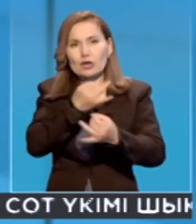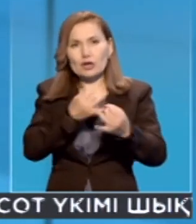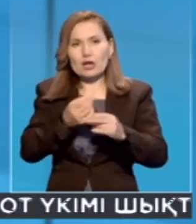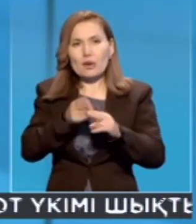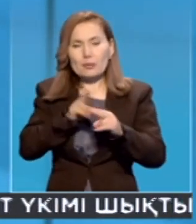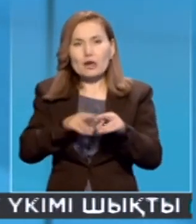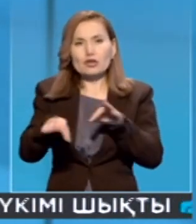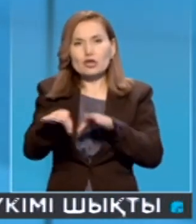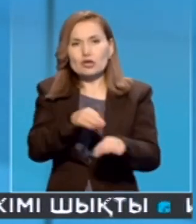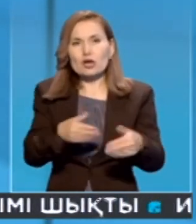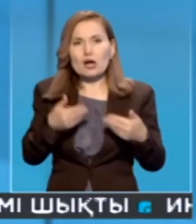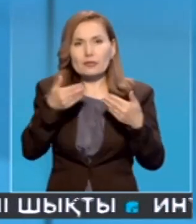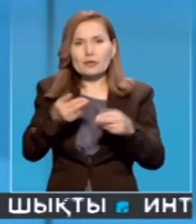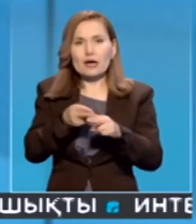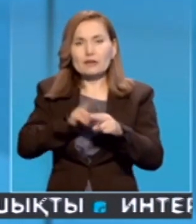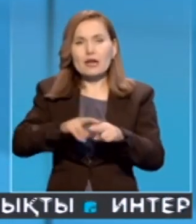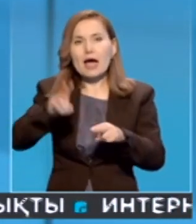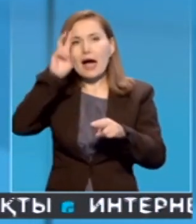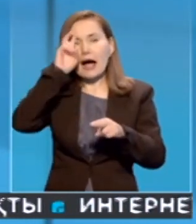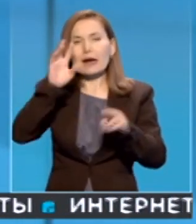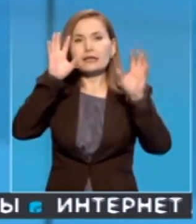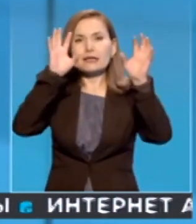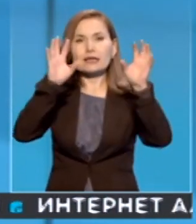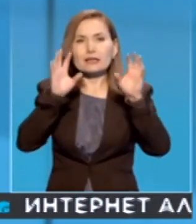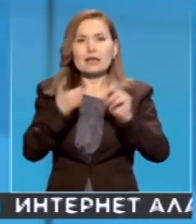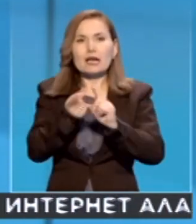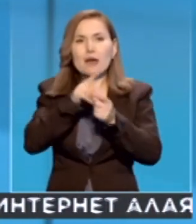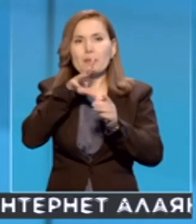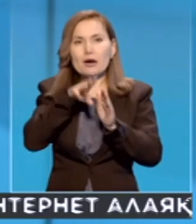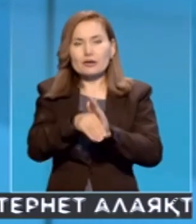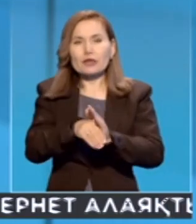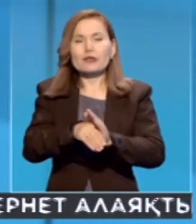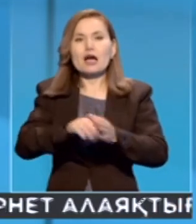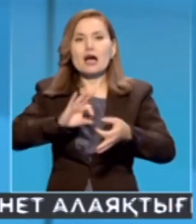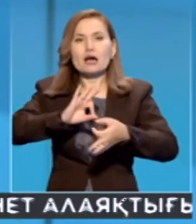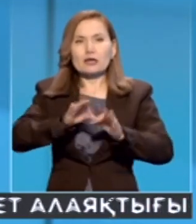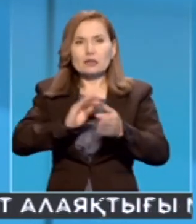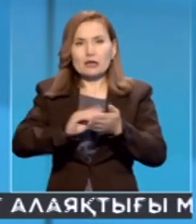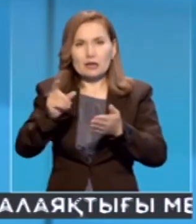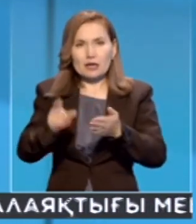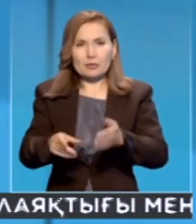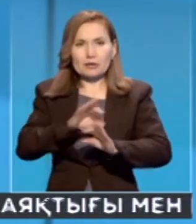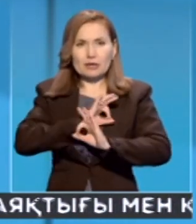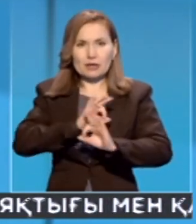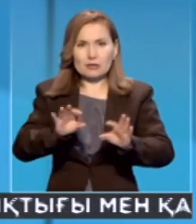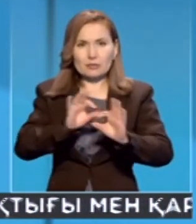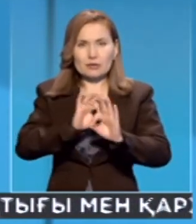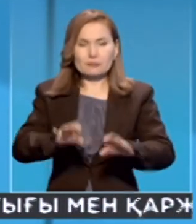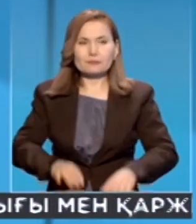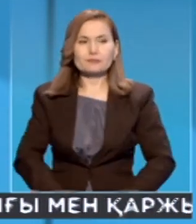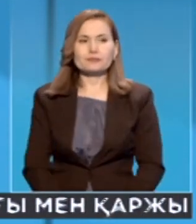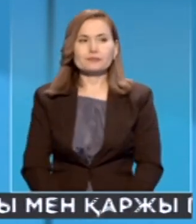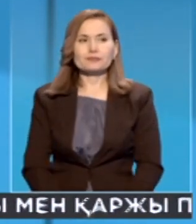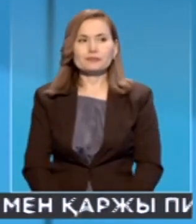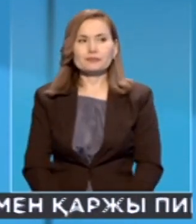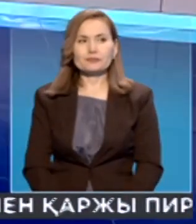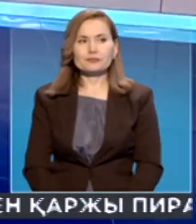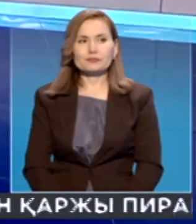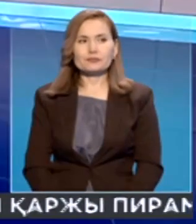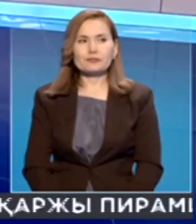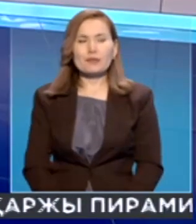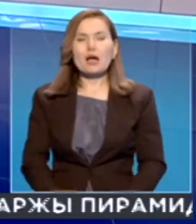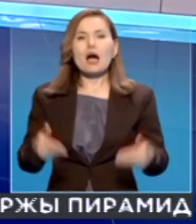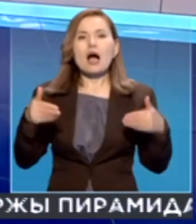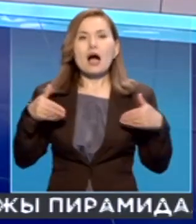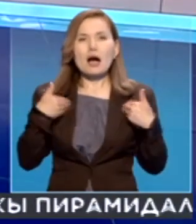жобасын ұсынды. Соған сәйкес ата заңға енгізілетін өзгерістер жайында әріптесім Айсман Нұрбайқызы түсіндіріп берсін.